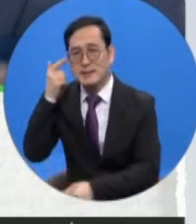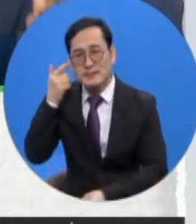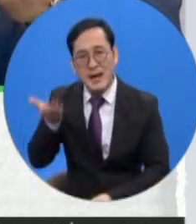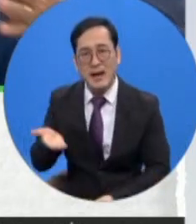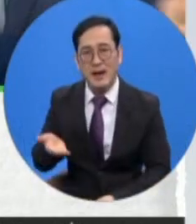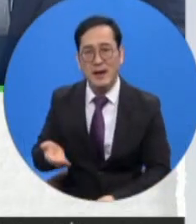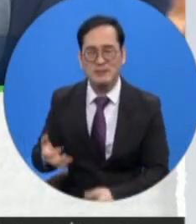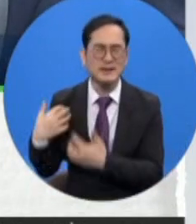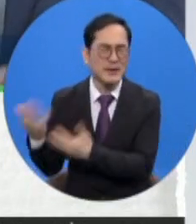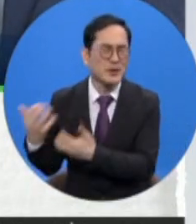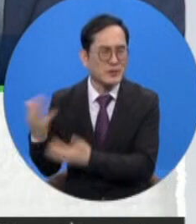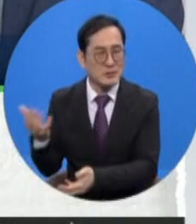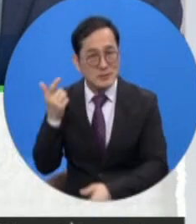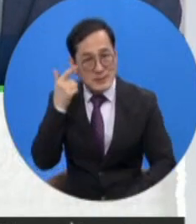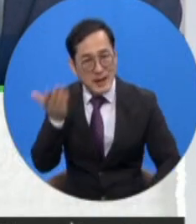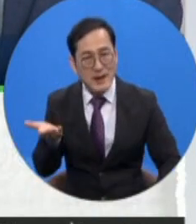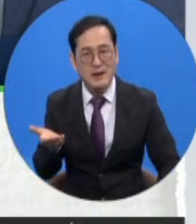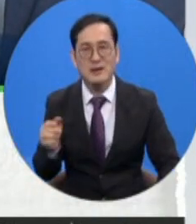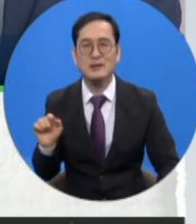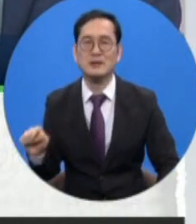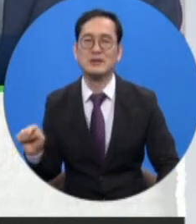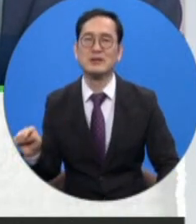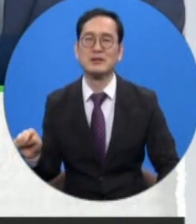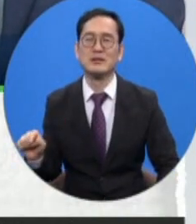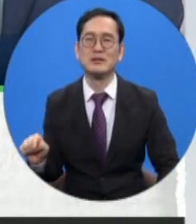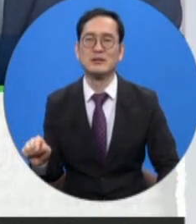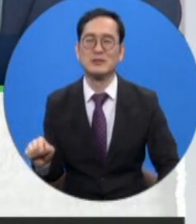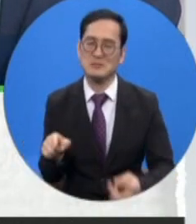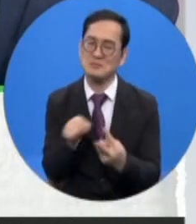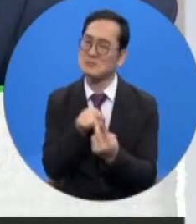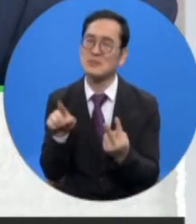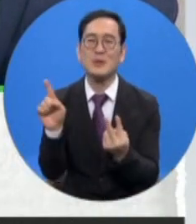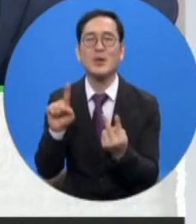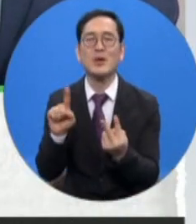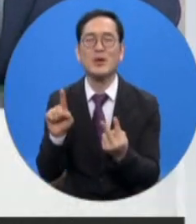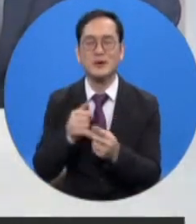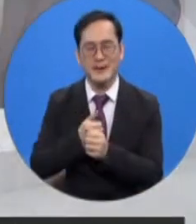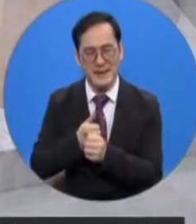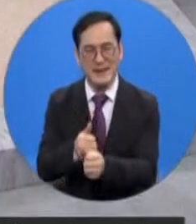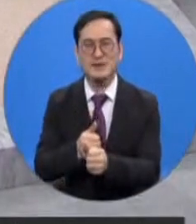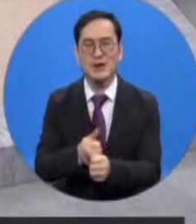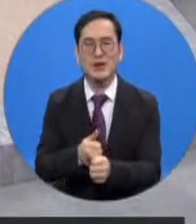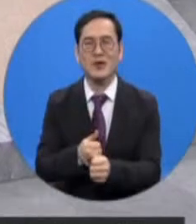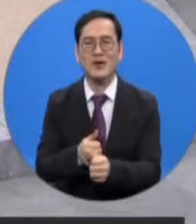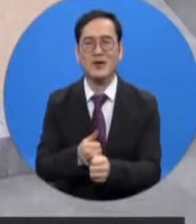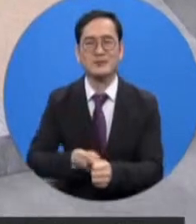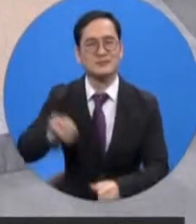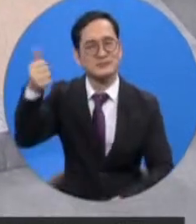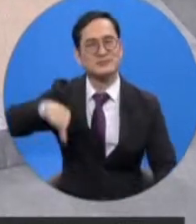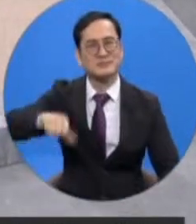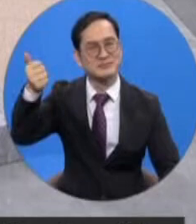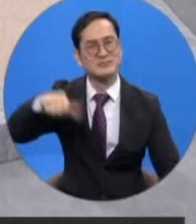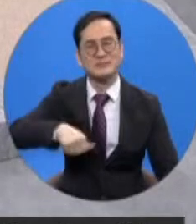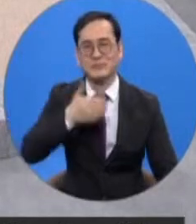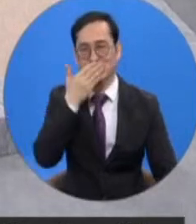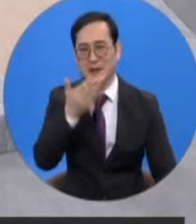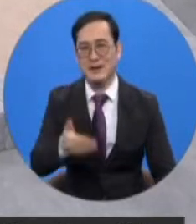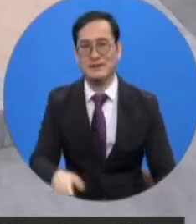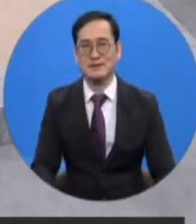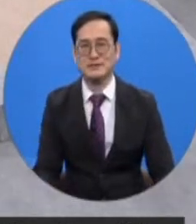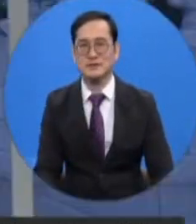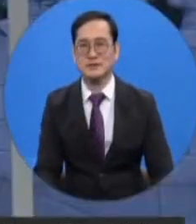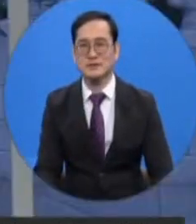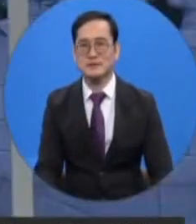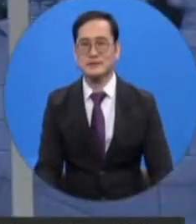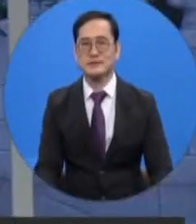또 승패가 갈릴 수 있는 부분이라고 그렇게 생각이 듭니다. 예, 앞으로의 대응도 일종의 리스크가 될 수 있다라는 말씀이셨군요.